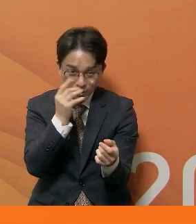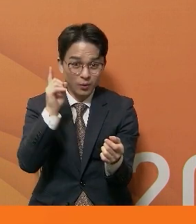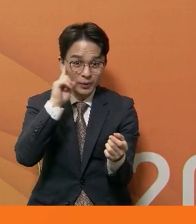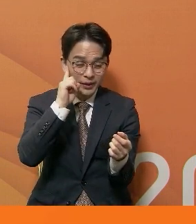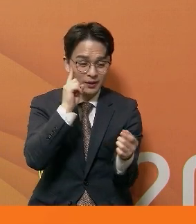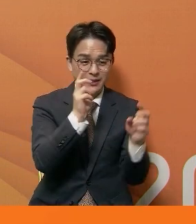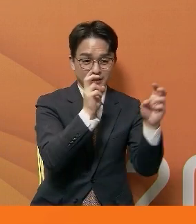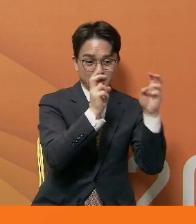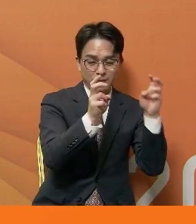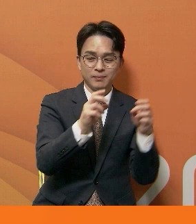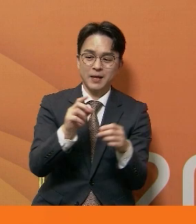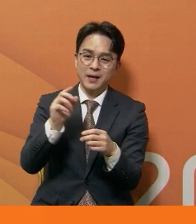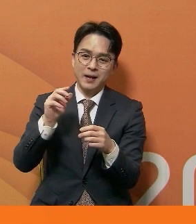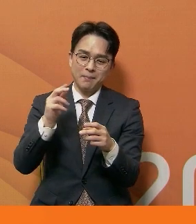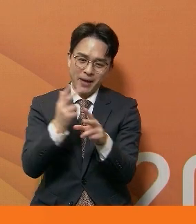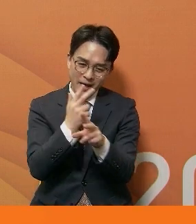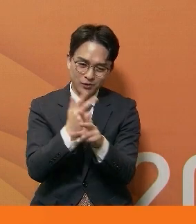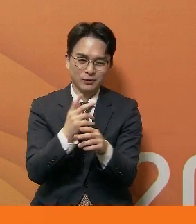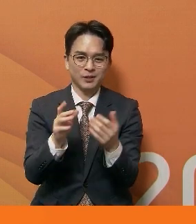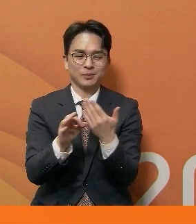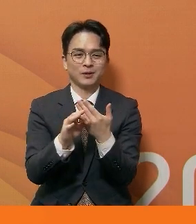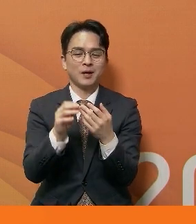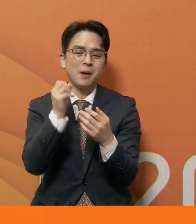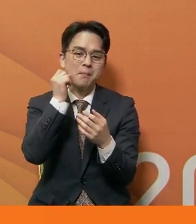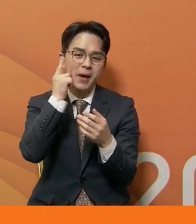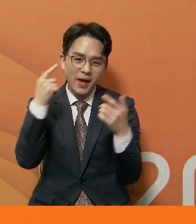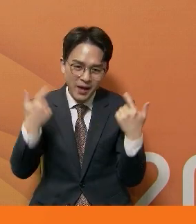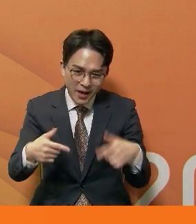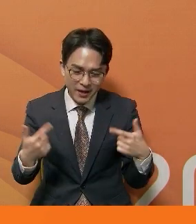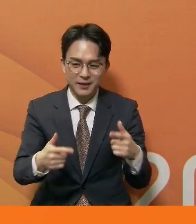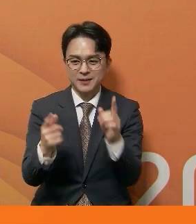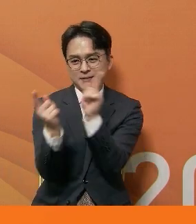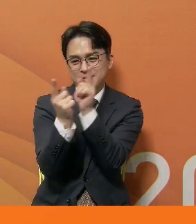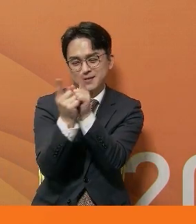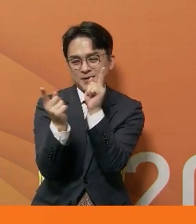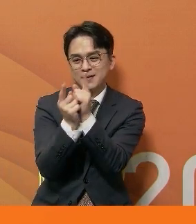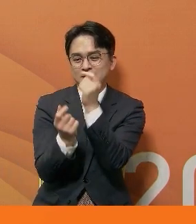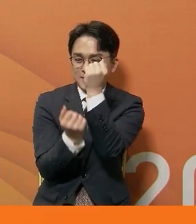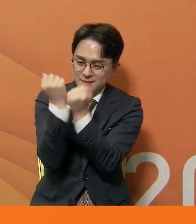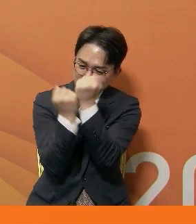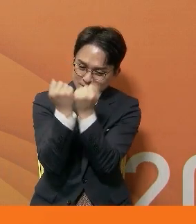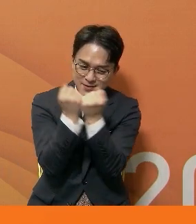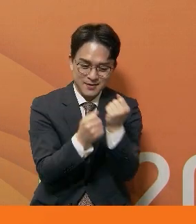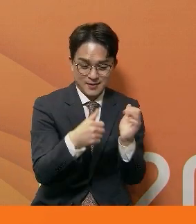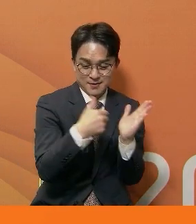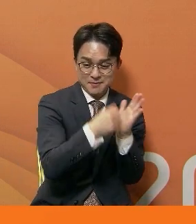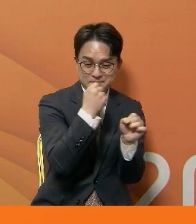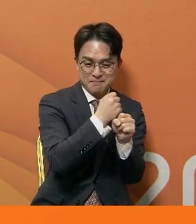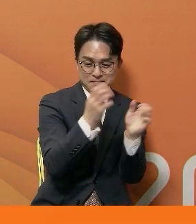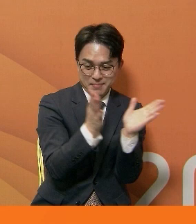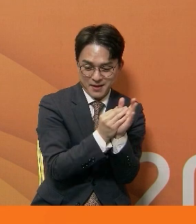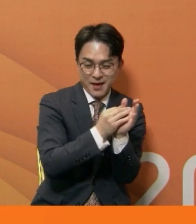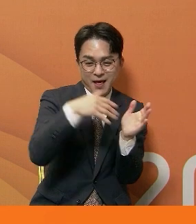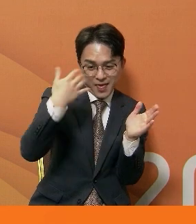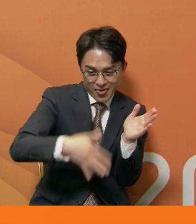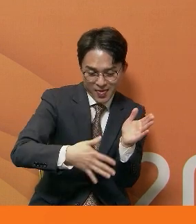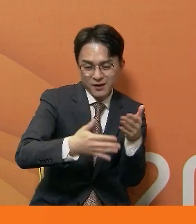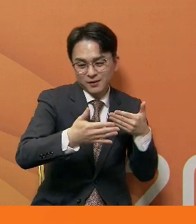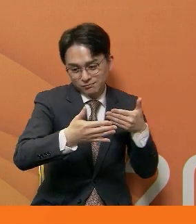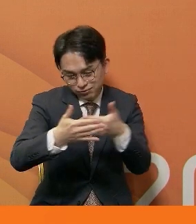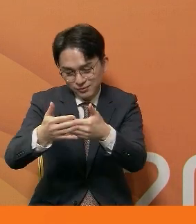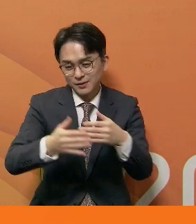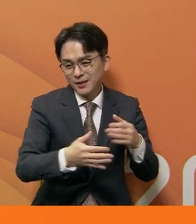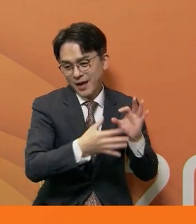있다는 점에서 저희가이 프로그램을 준비를 한 것이고요 그래서 기업과 투자자의 어떤 상호 이해도를 높여서 투자유치